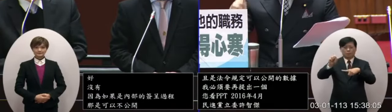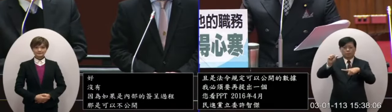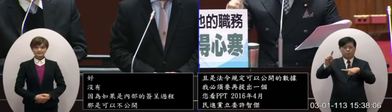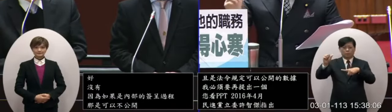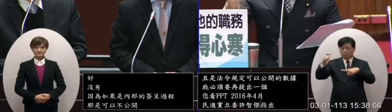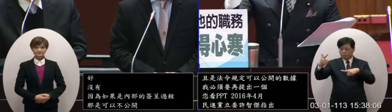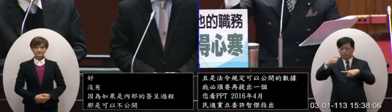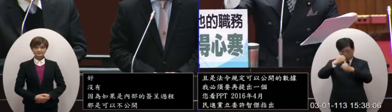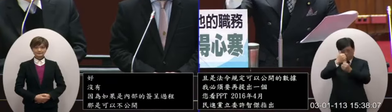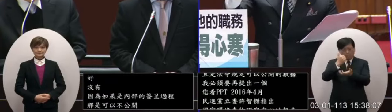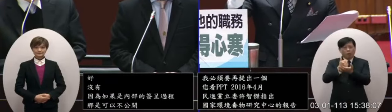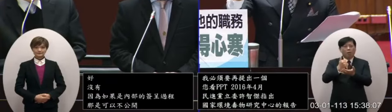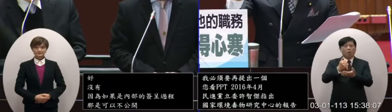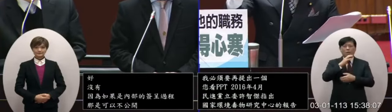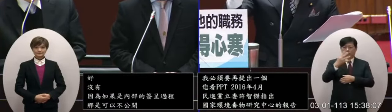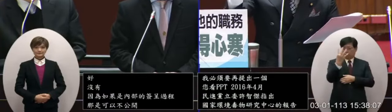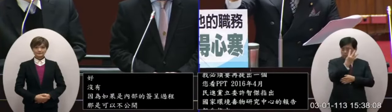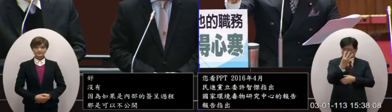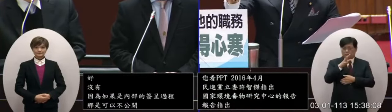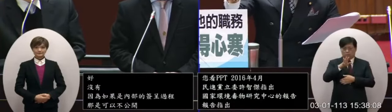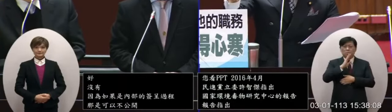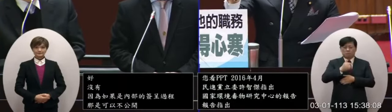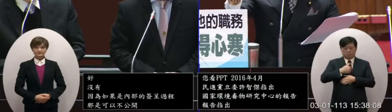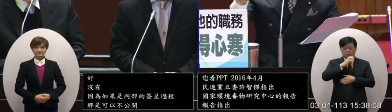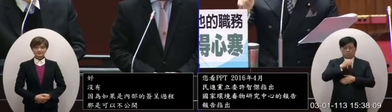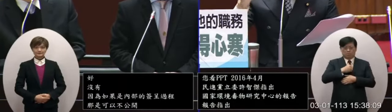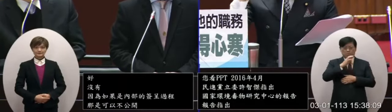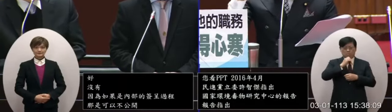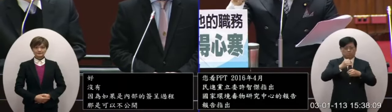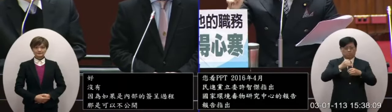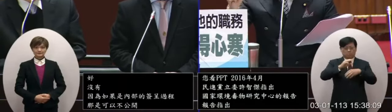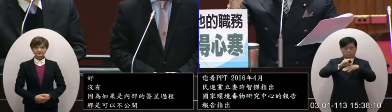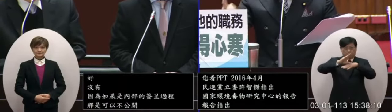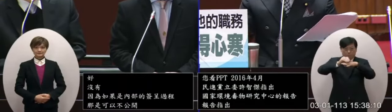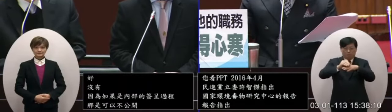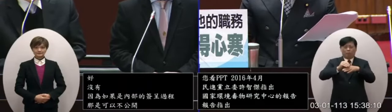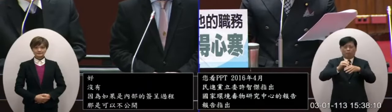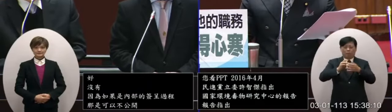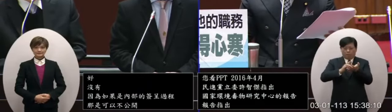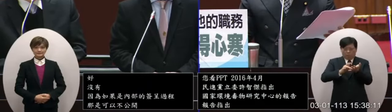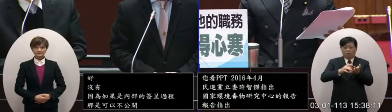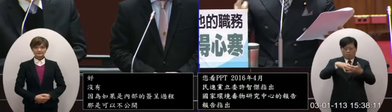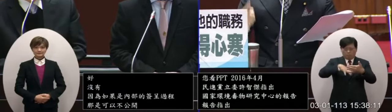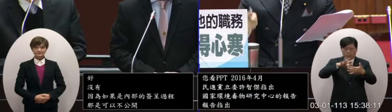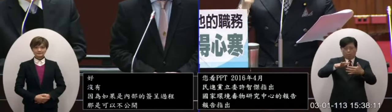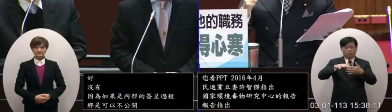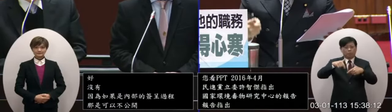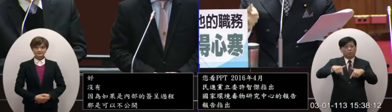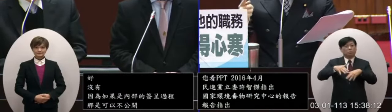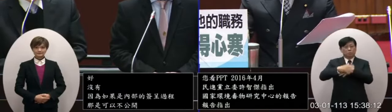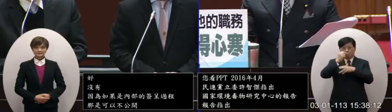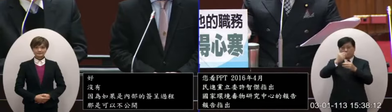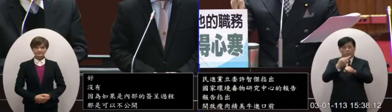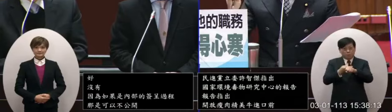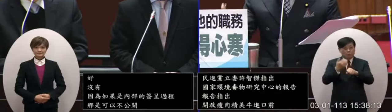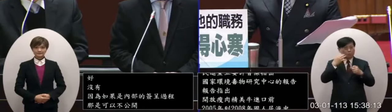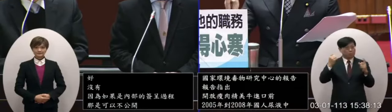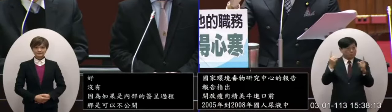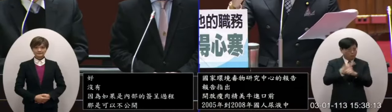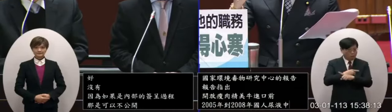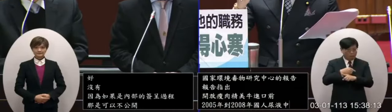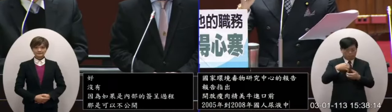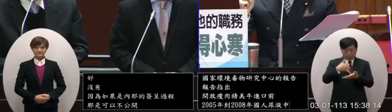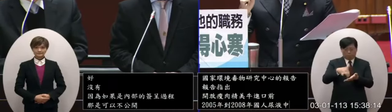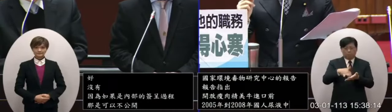1.39%到5.56% 被验出四种瘦肉精，其中也包含西布特罗。依此比例来换算，国